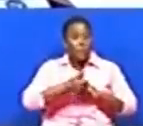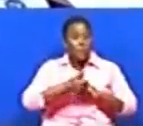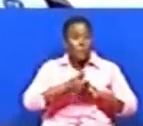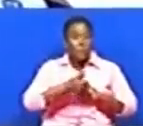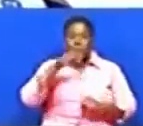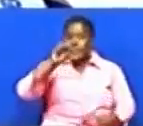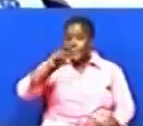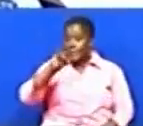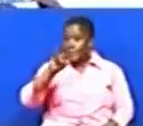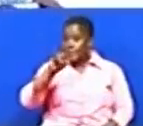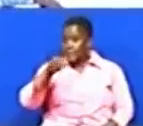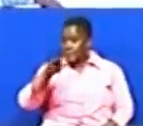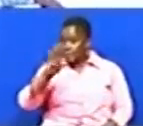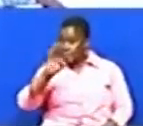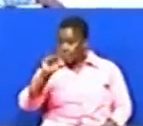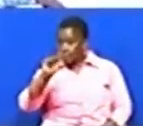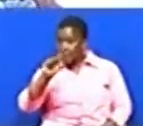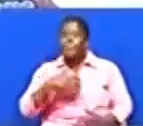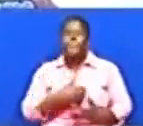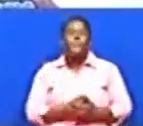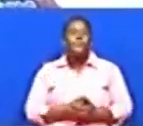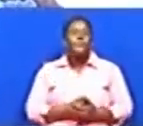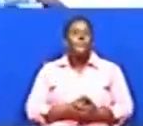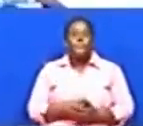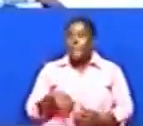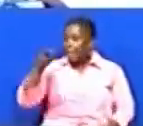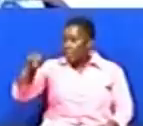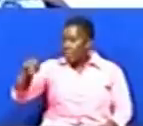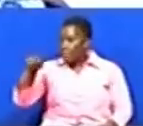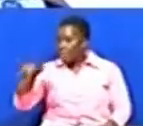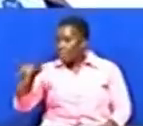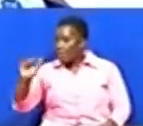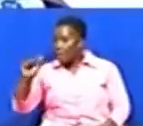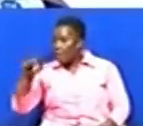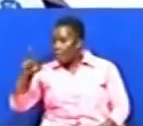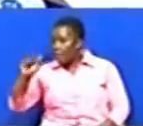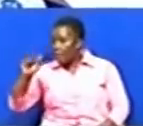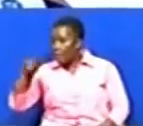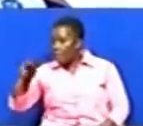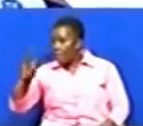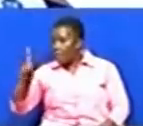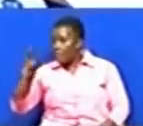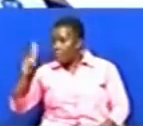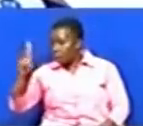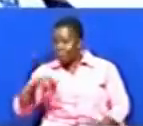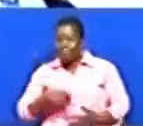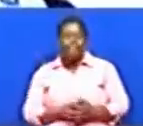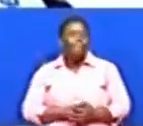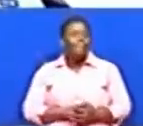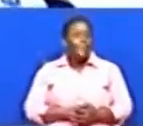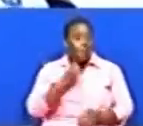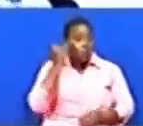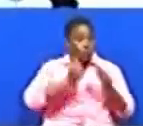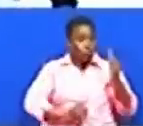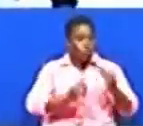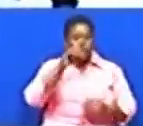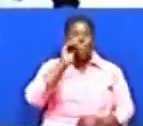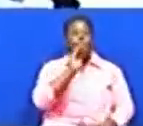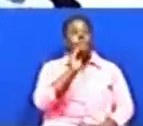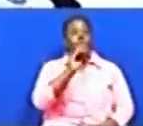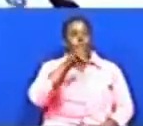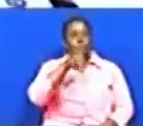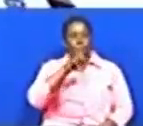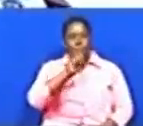advocate Neo Richmond Simba, ndugu Nyalandu Samuel Lazalo na ndugu